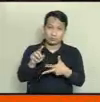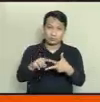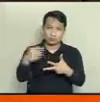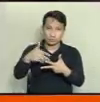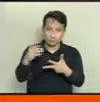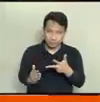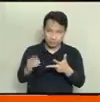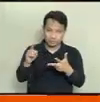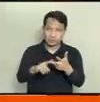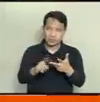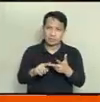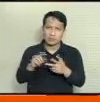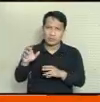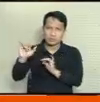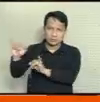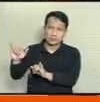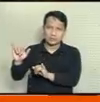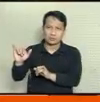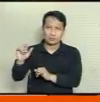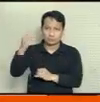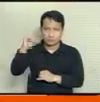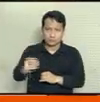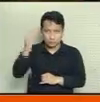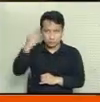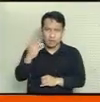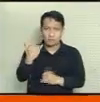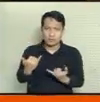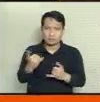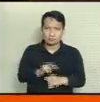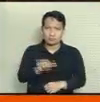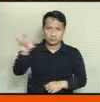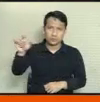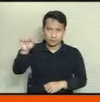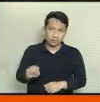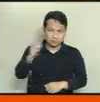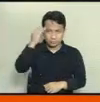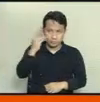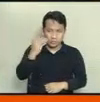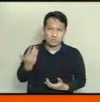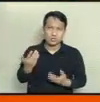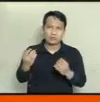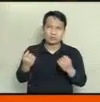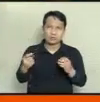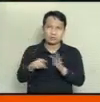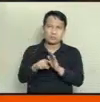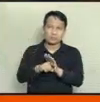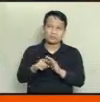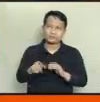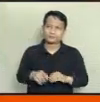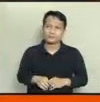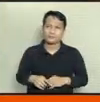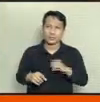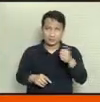sa South Korea. Pero sa ngayon, tuloy pa rin ang biyahe ng mga airline papuntang South Korea sa kabila ng travel ban.